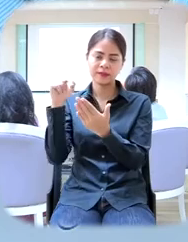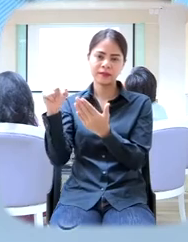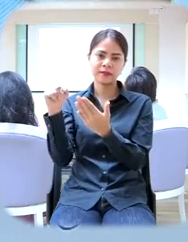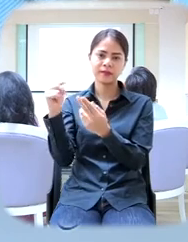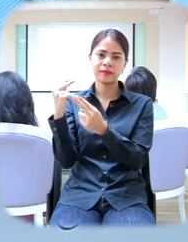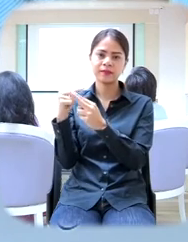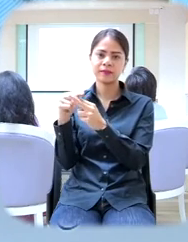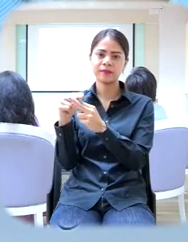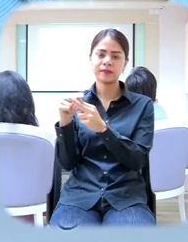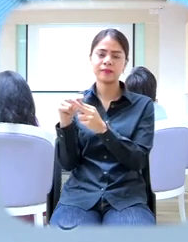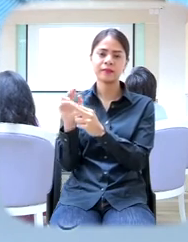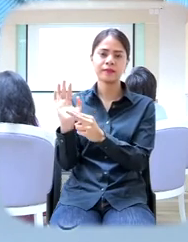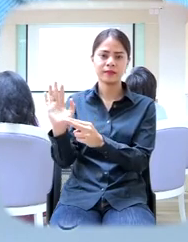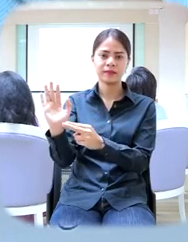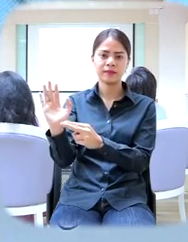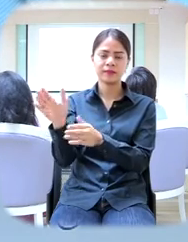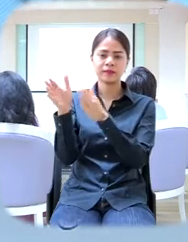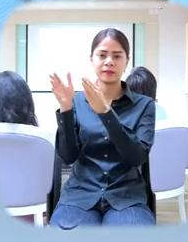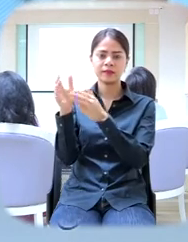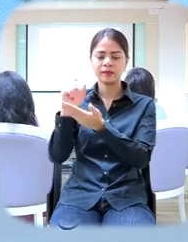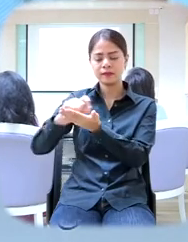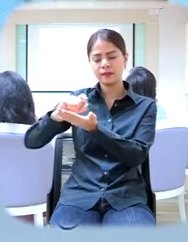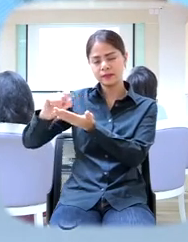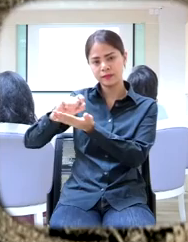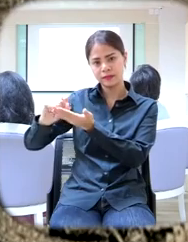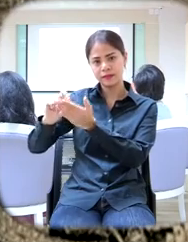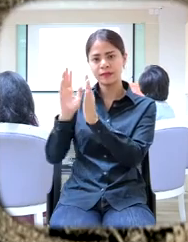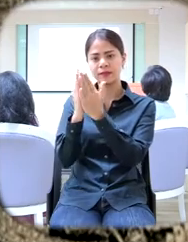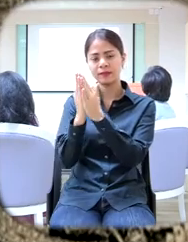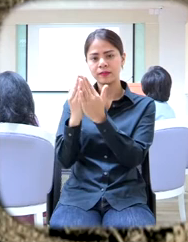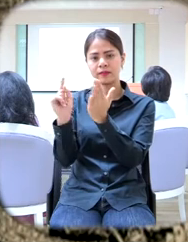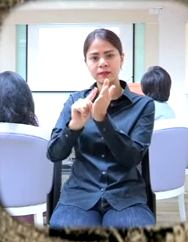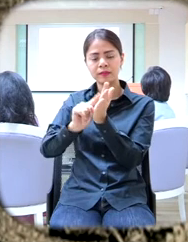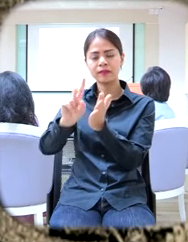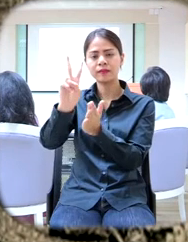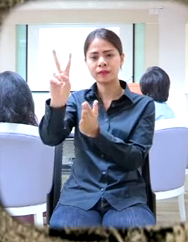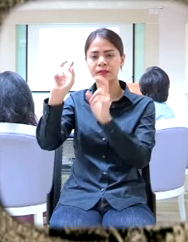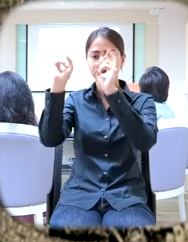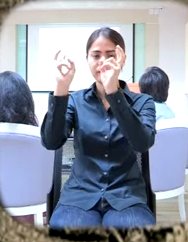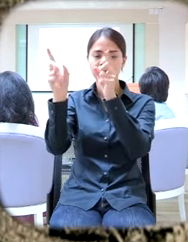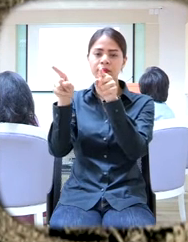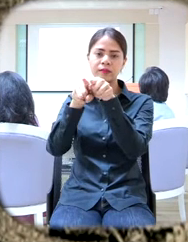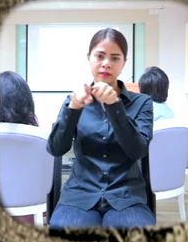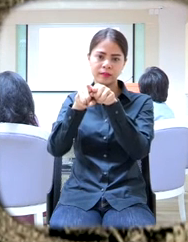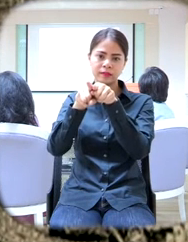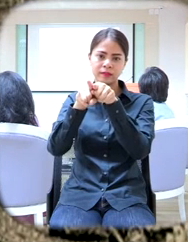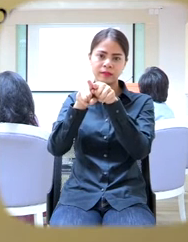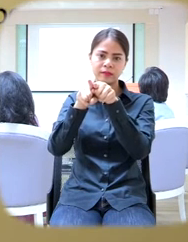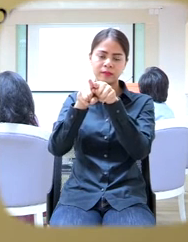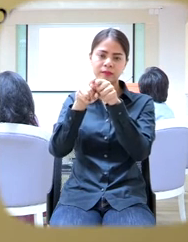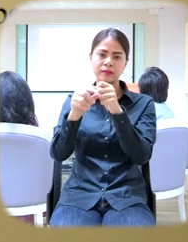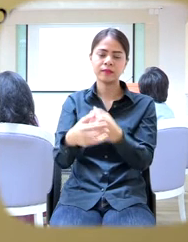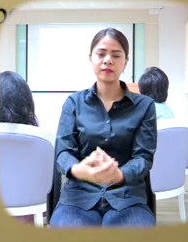าร์ตินชเรจิงเกอร์นะครับก็คือเขียนตัวเล่มที่สองที่เขียนขึ้นนะครับในหัวข้อเดียวกันช่วงครับเป็นเยอรมัน